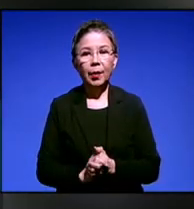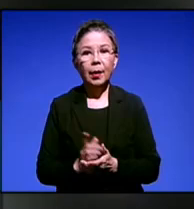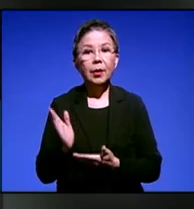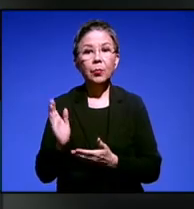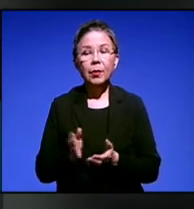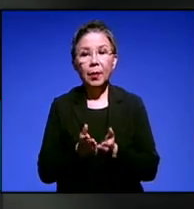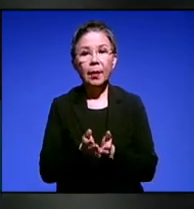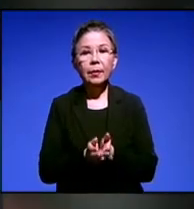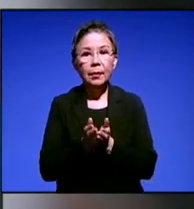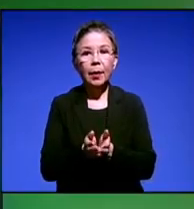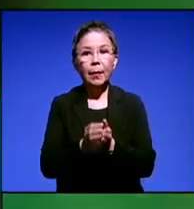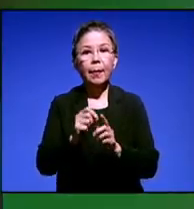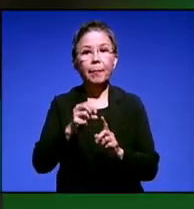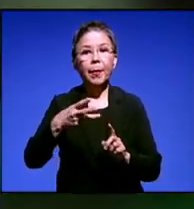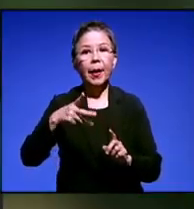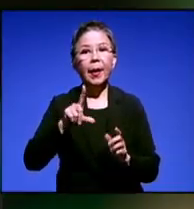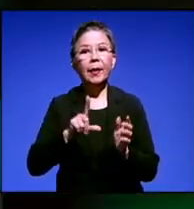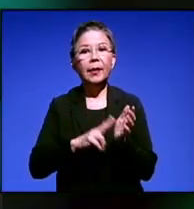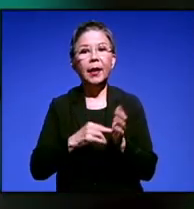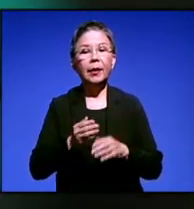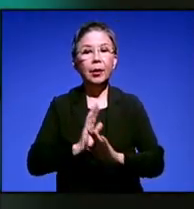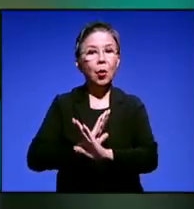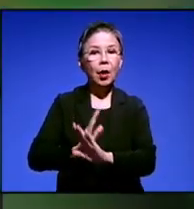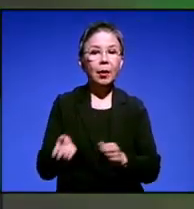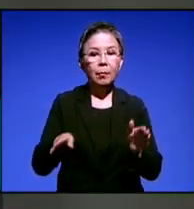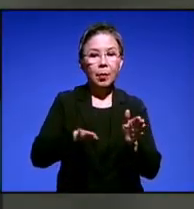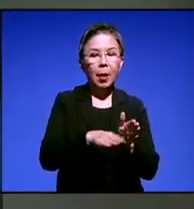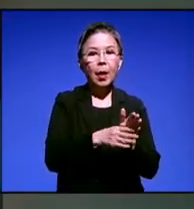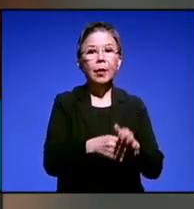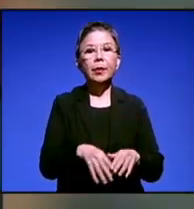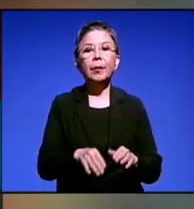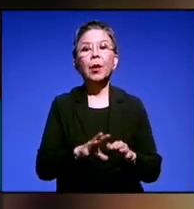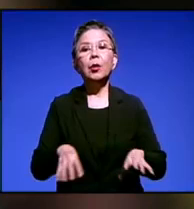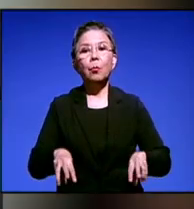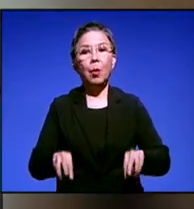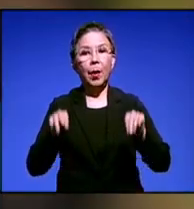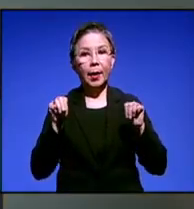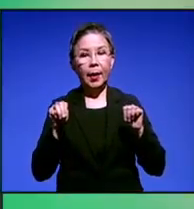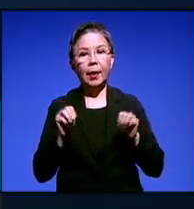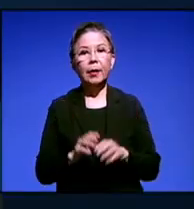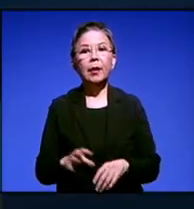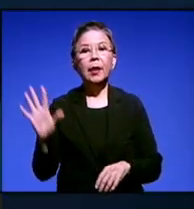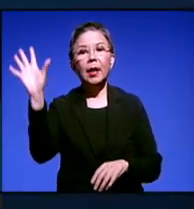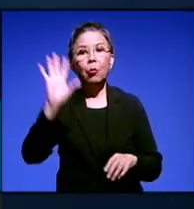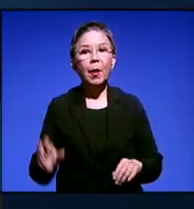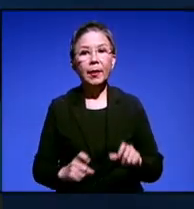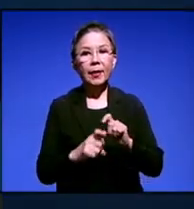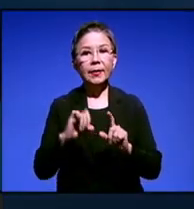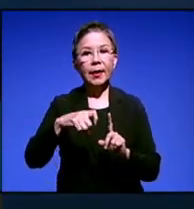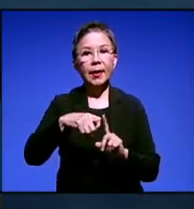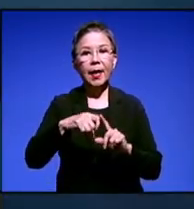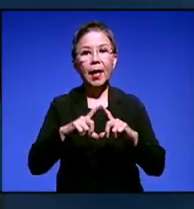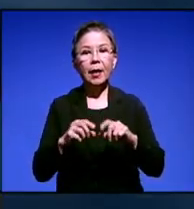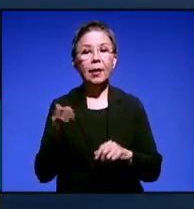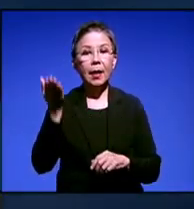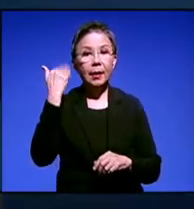Inilah suasana saat kapal Pelni Lambelu ditolak berlabuh di Pelabuhan Lorensai Maumere, Kabupaten Sika, Nusa Tenggara Timur, Selasa